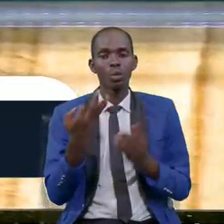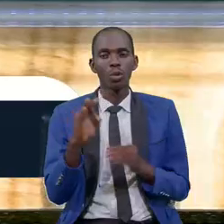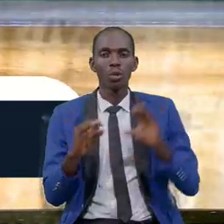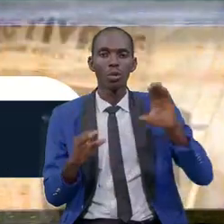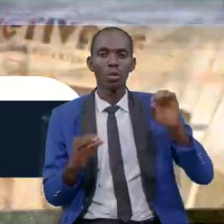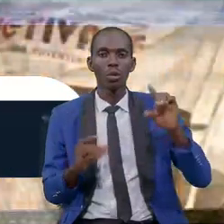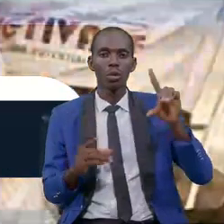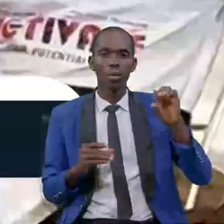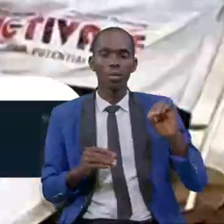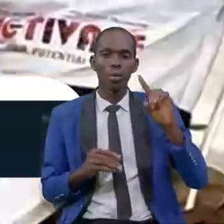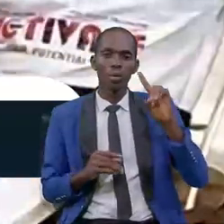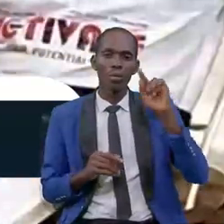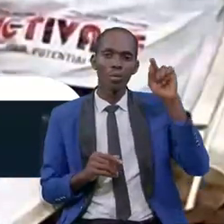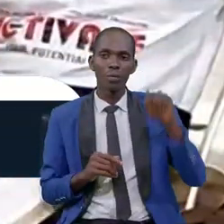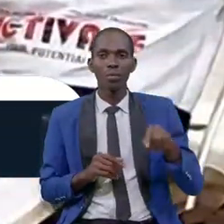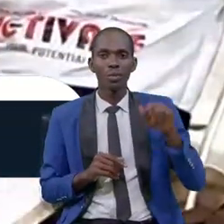Colossiens,